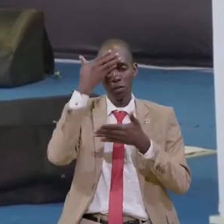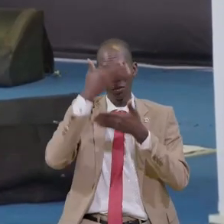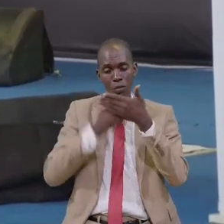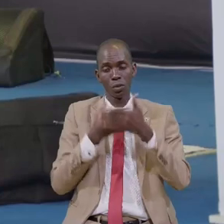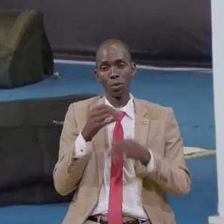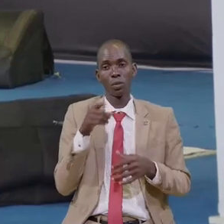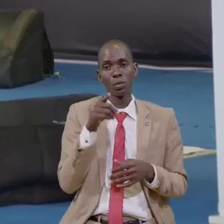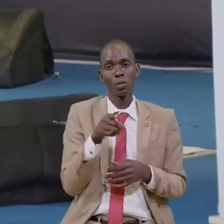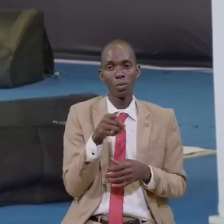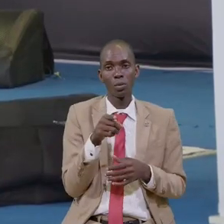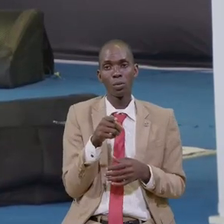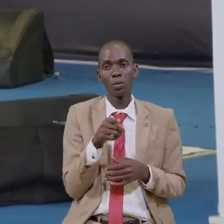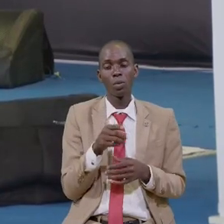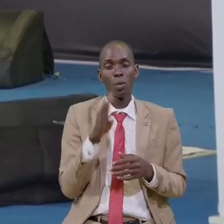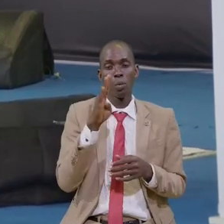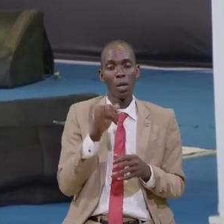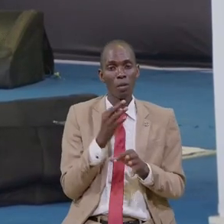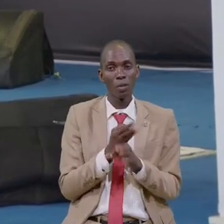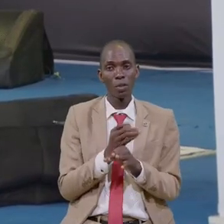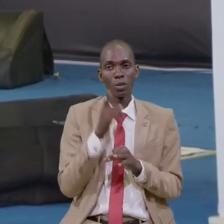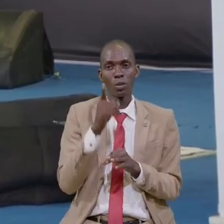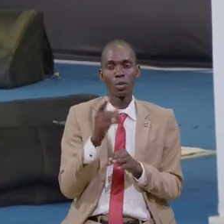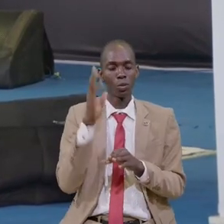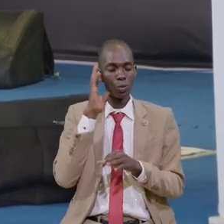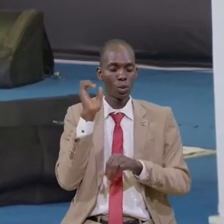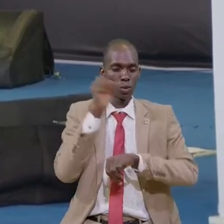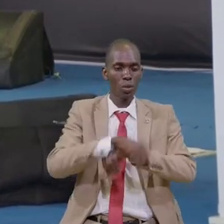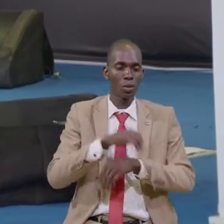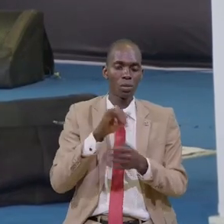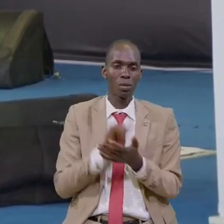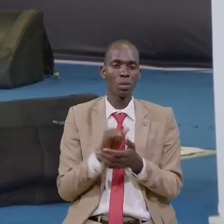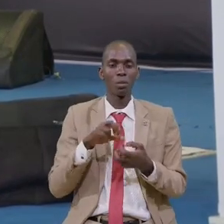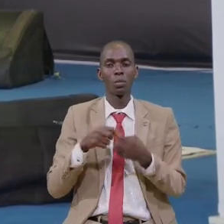foi, tu peux déplacer cette montagne.